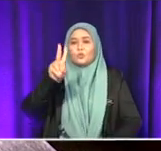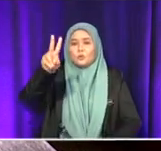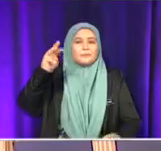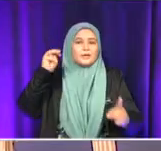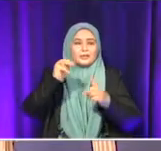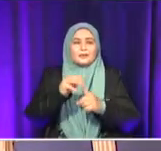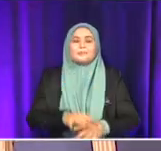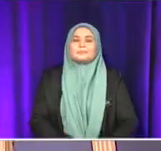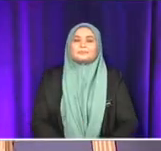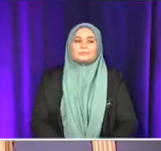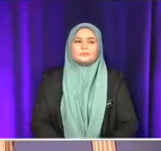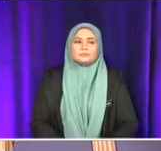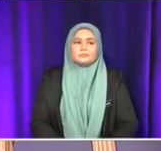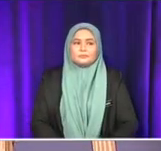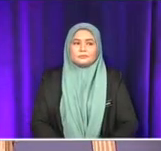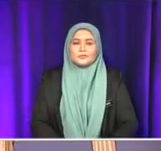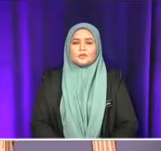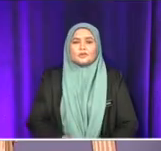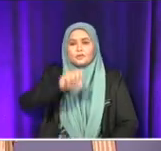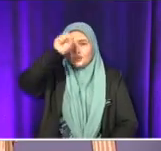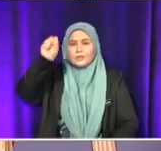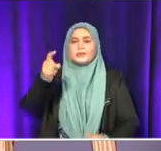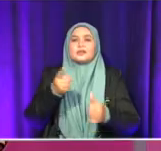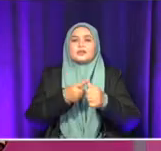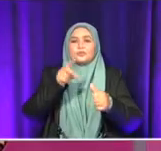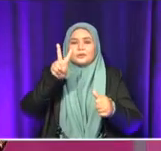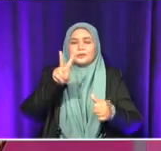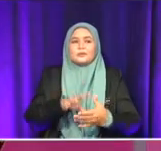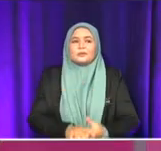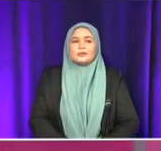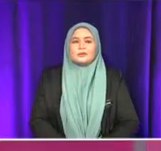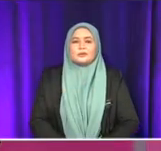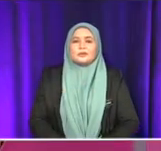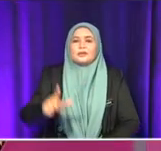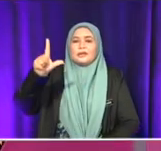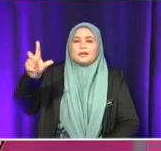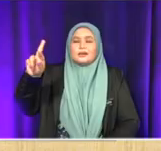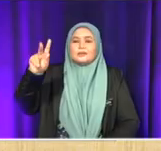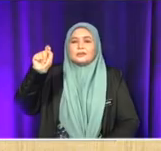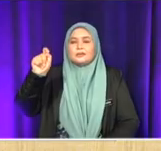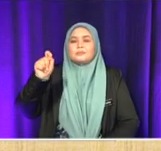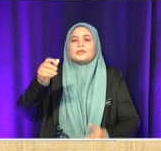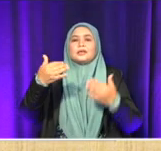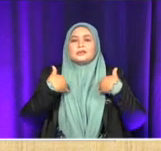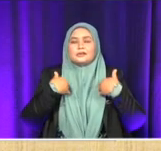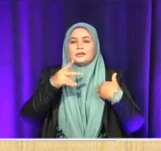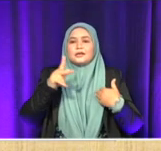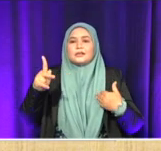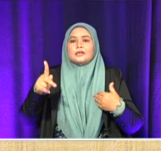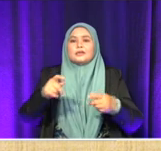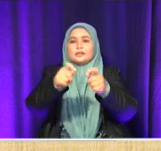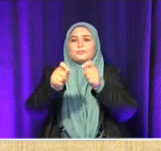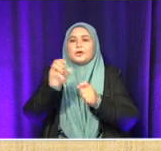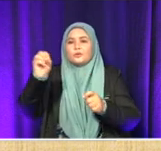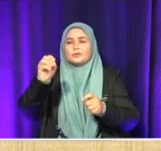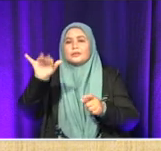oke khusus kemahiran yang kedua oke lrt mengadakan tempat kosong yang